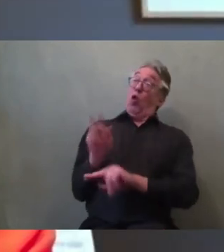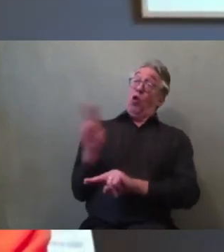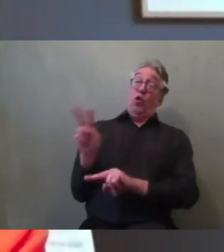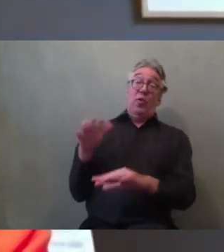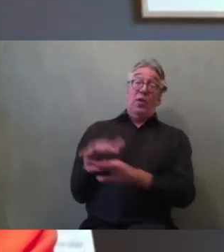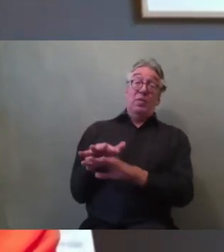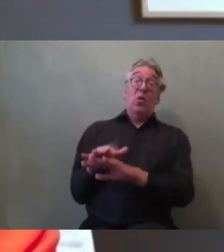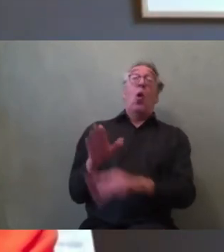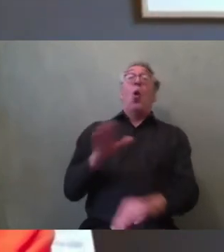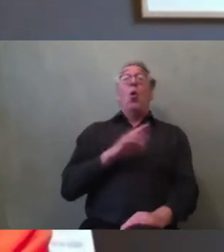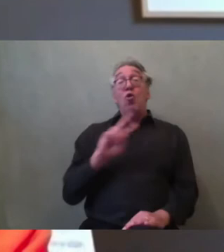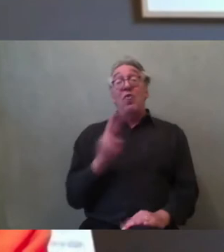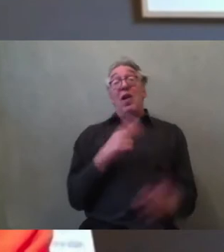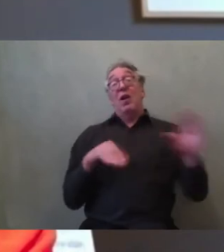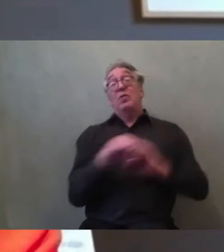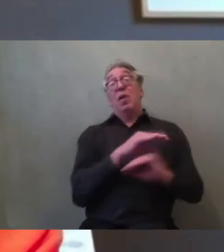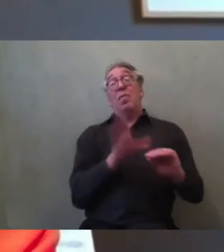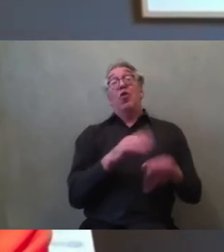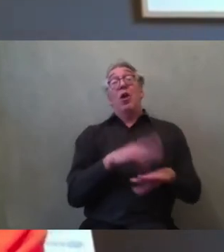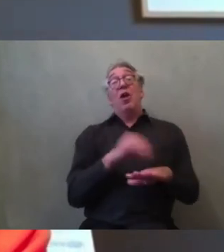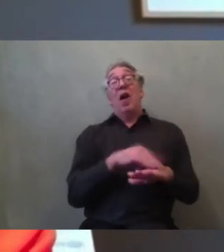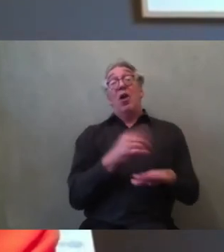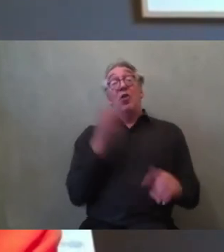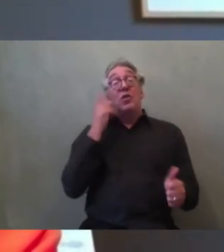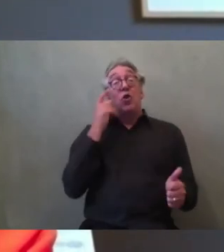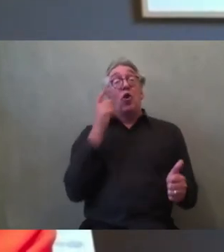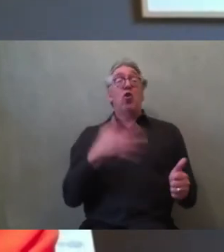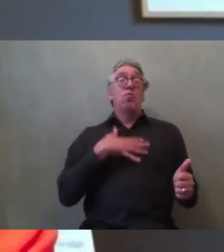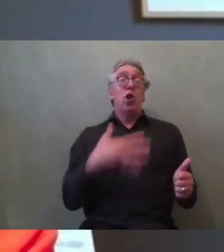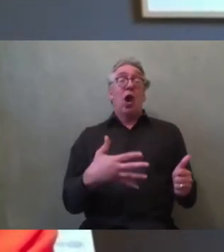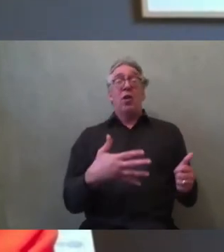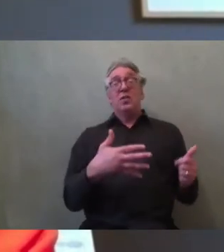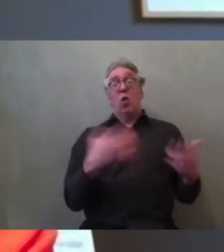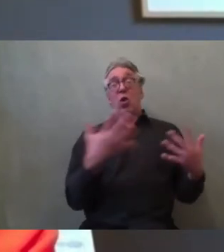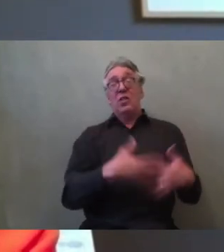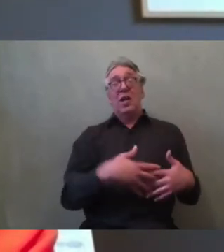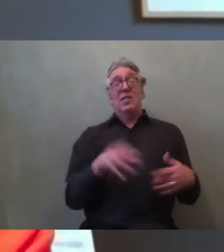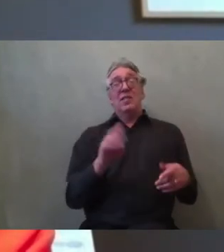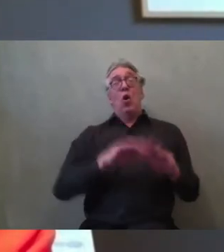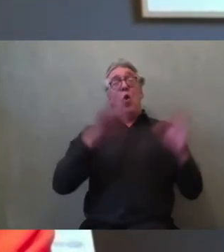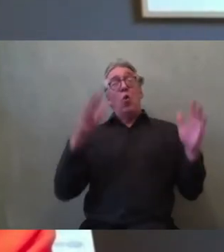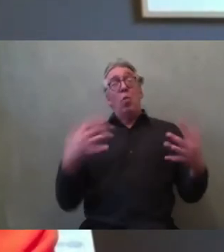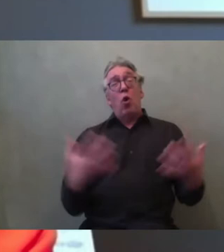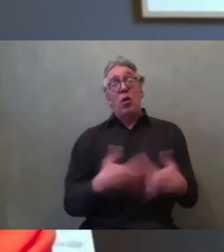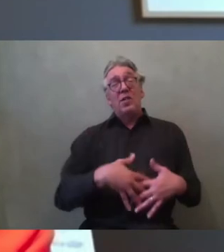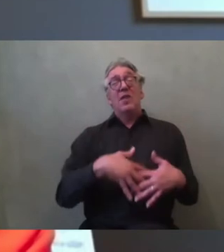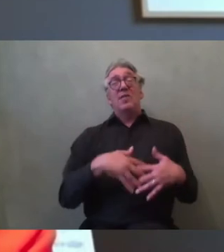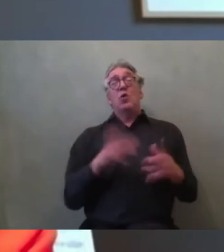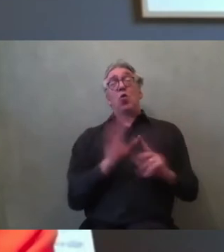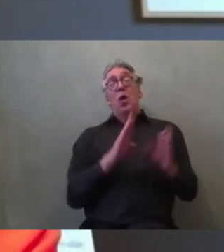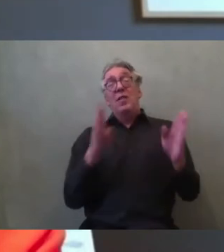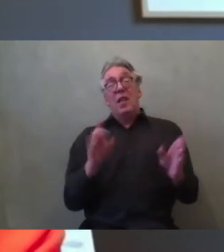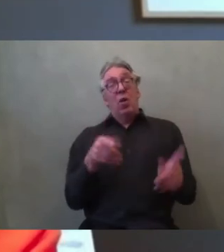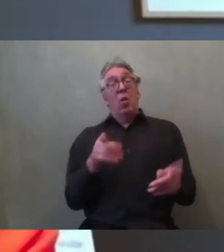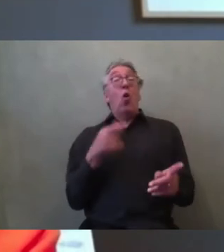met ervaringsdeskundigen, belangenorganisaties, cultuurinstellingen, brancheorganisaties, om samen te kijken wat wij nog meer kunnen doen